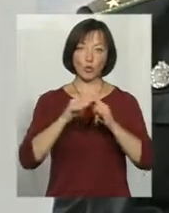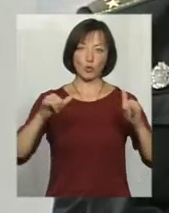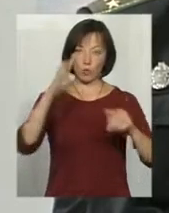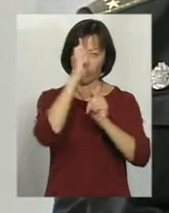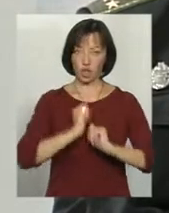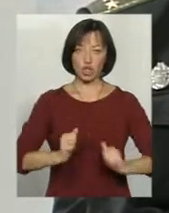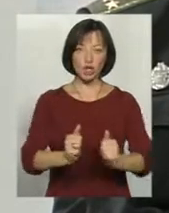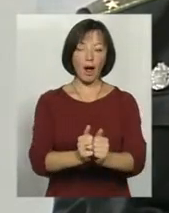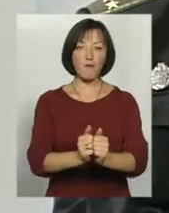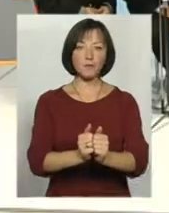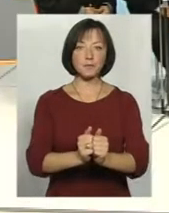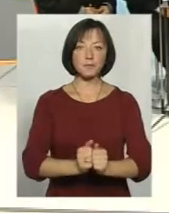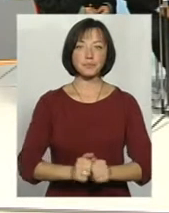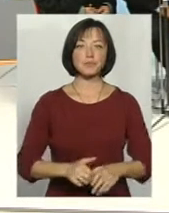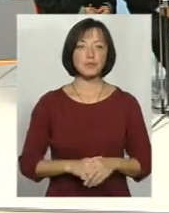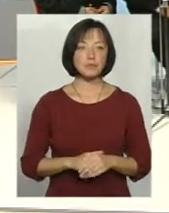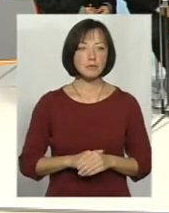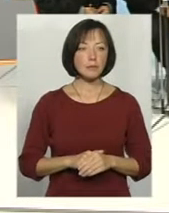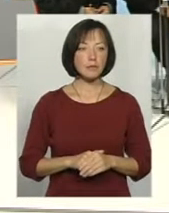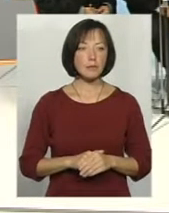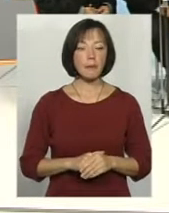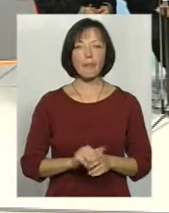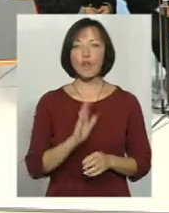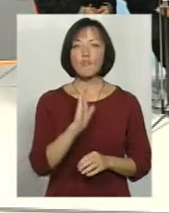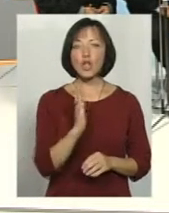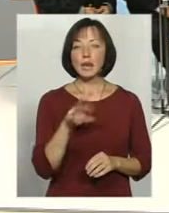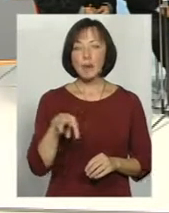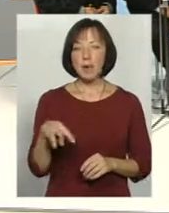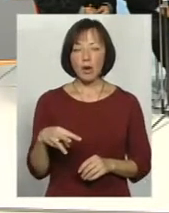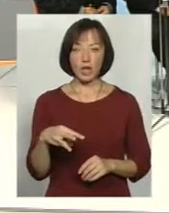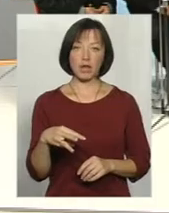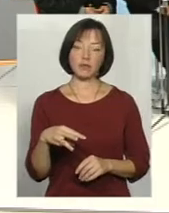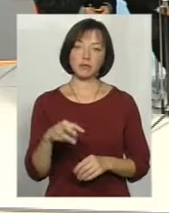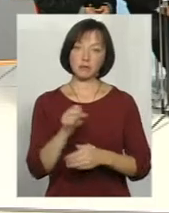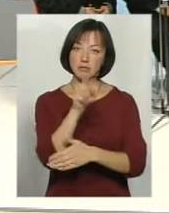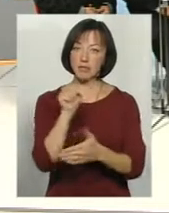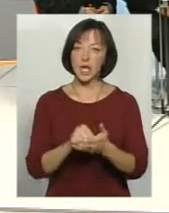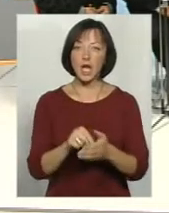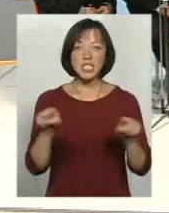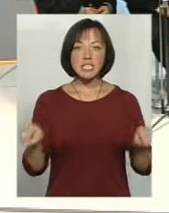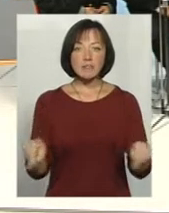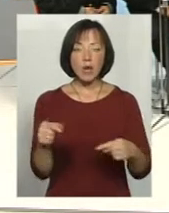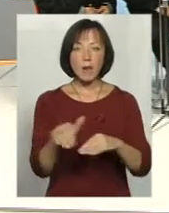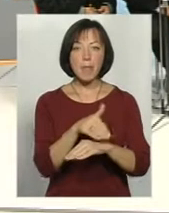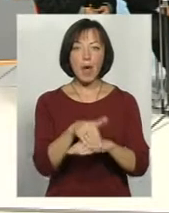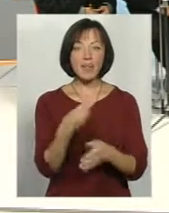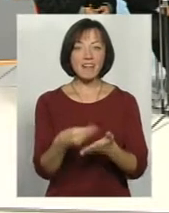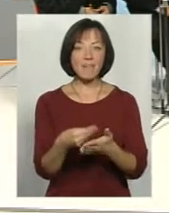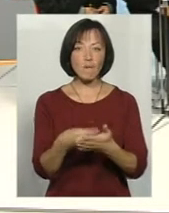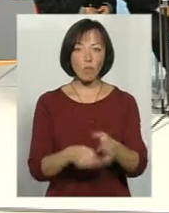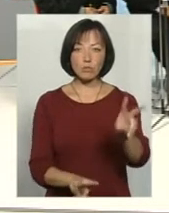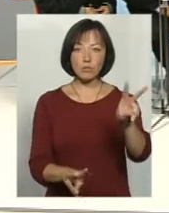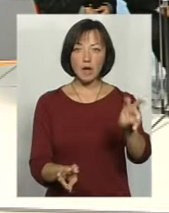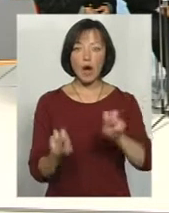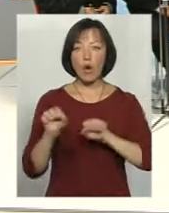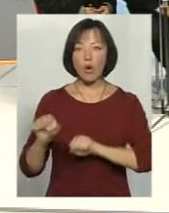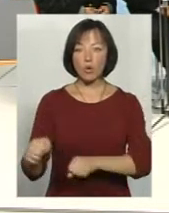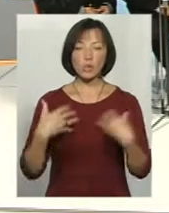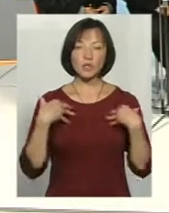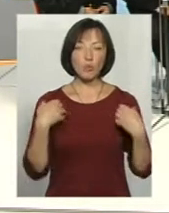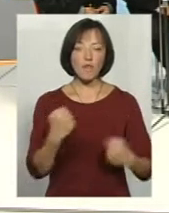державу. Володимире Миколаївичу, створений благодійний фонд має назву «Охорони